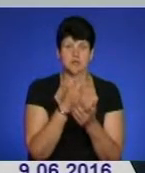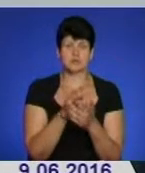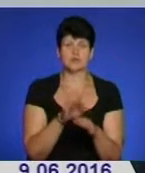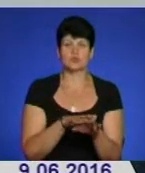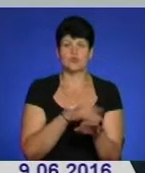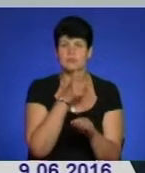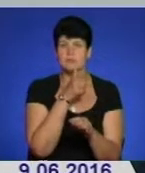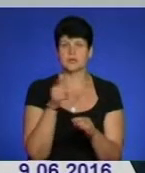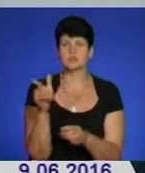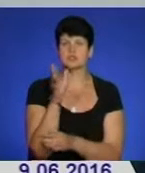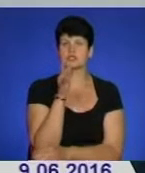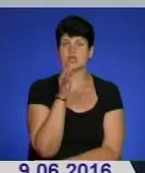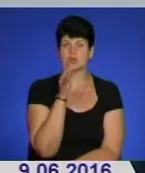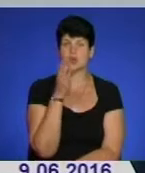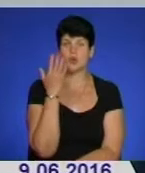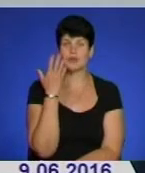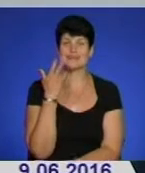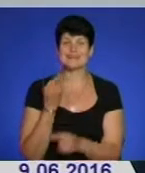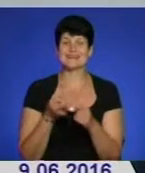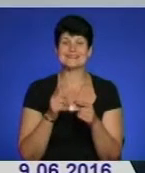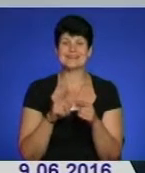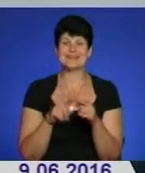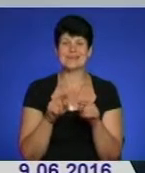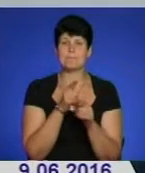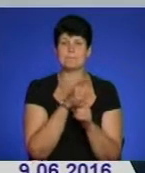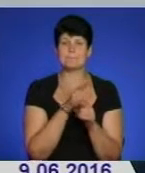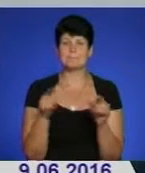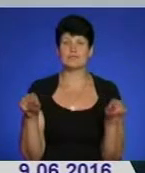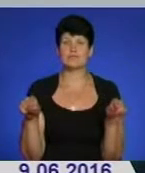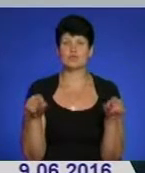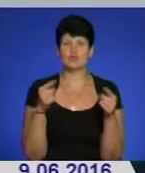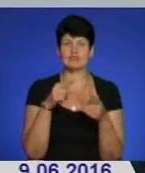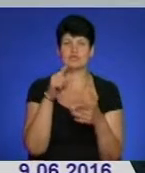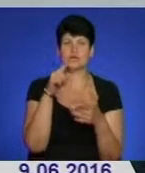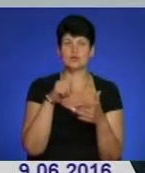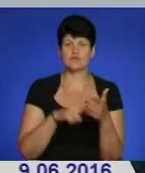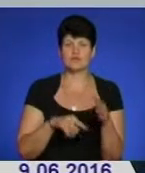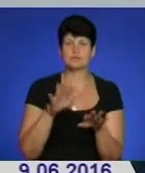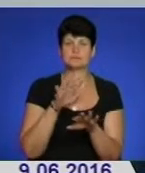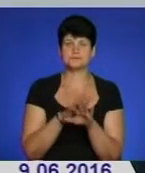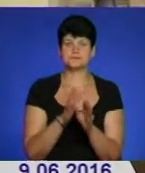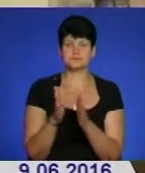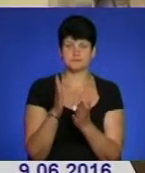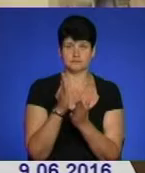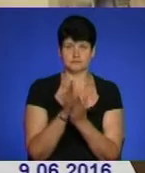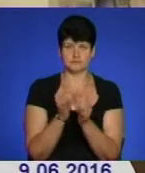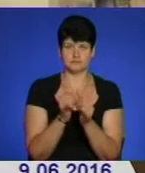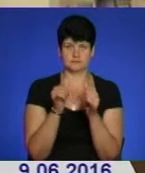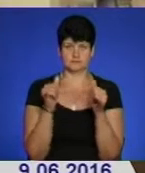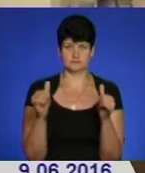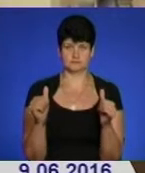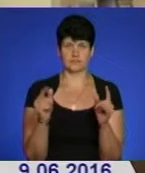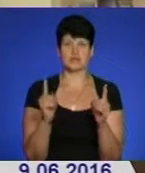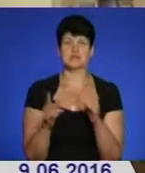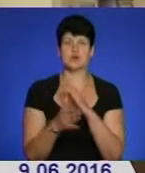період часу, коли цей процес відновлення довіри до банківської системи, він набирає оберт. Лише